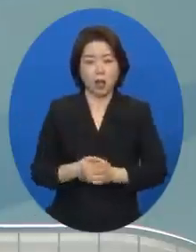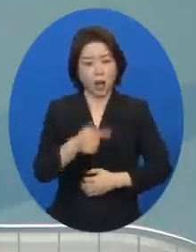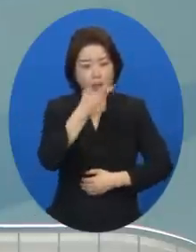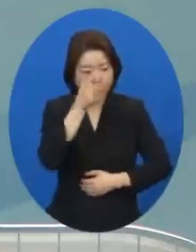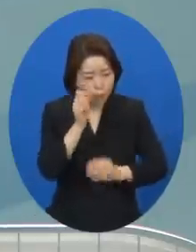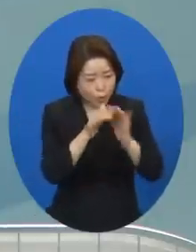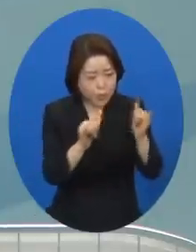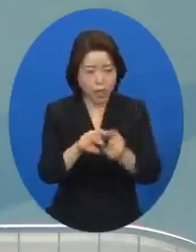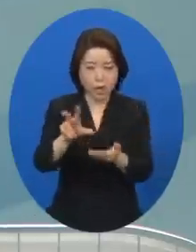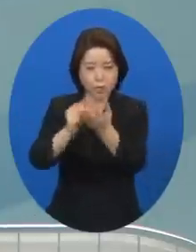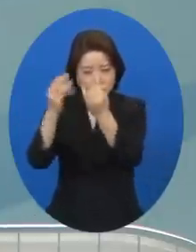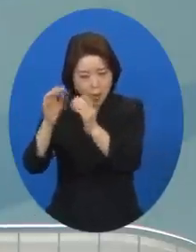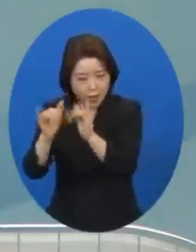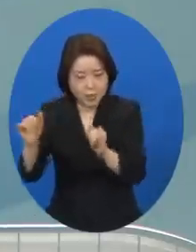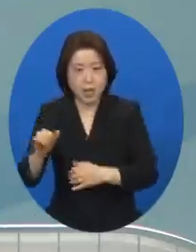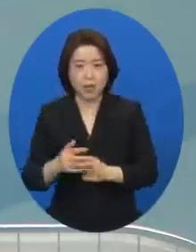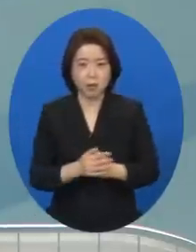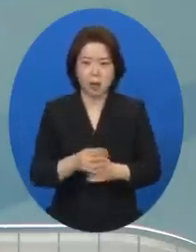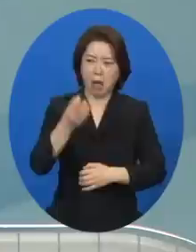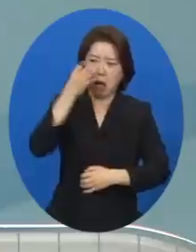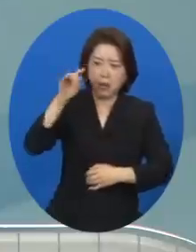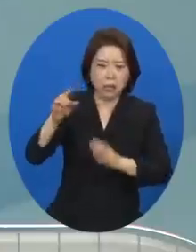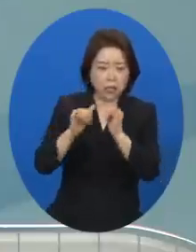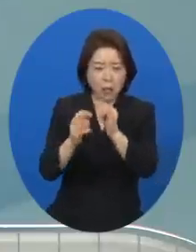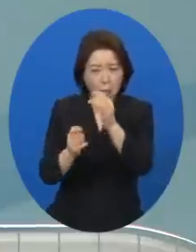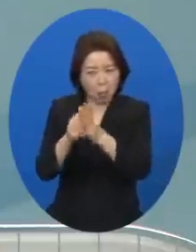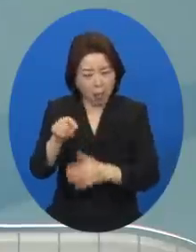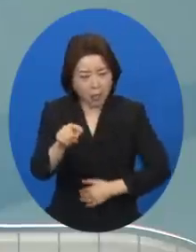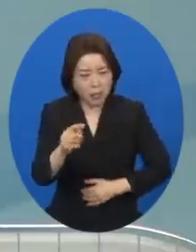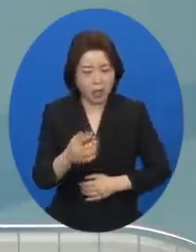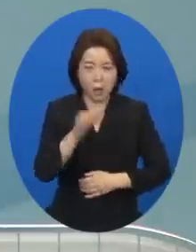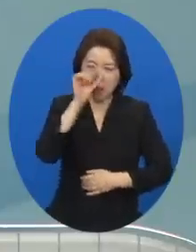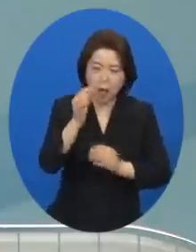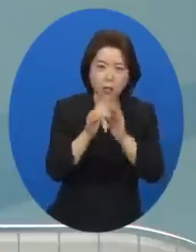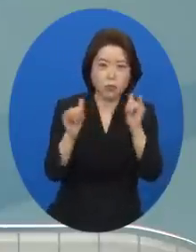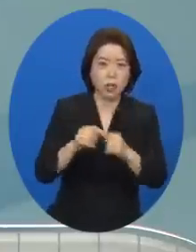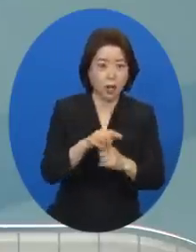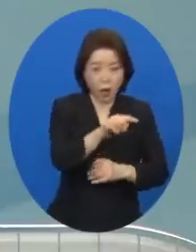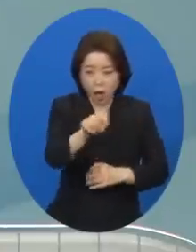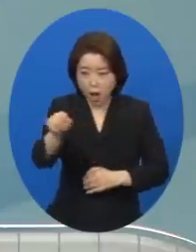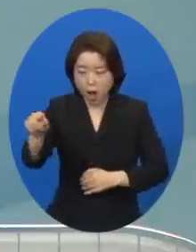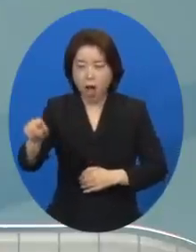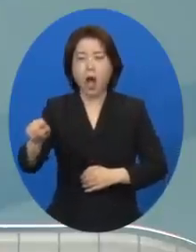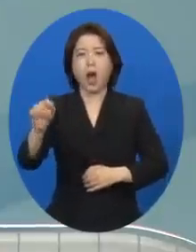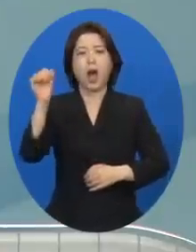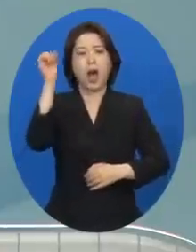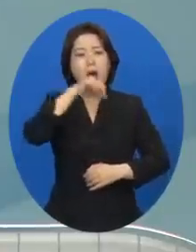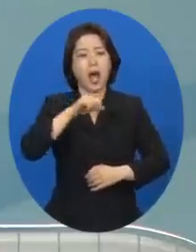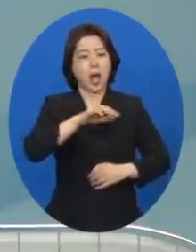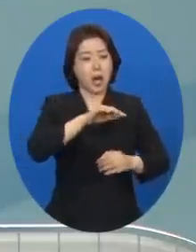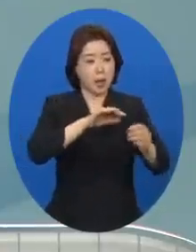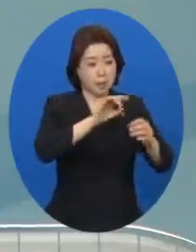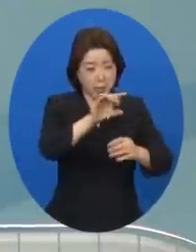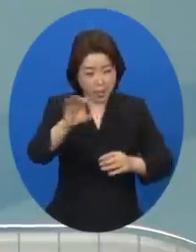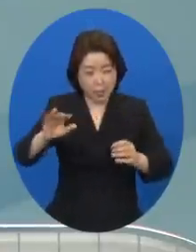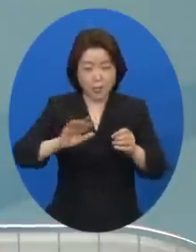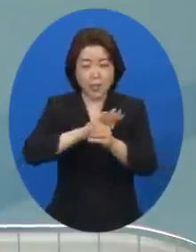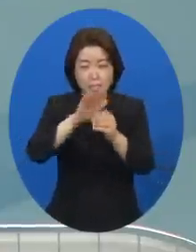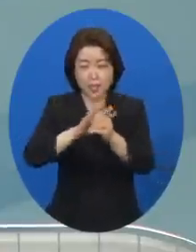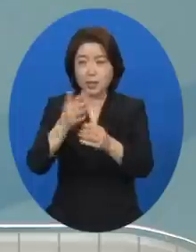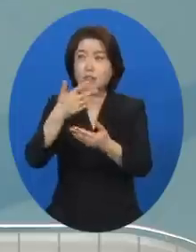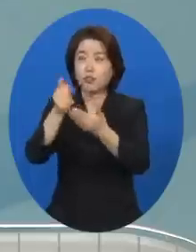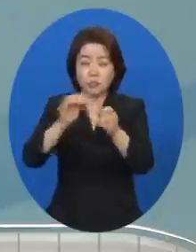문제가 많은 사람 별난 사람 까다로운 사람 그분도 주님이 사랑하신다 이렇게 믿으시는